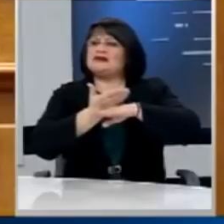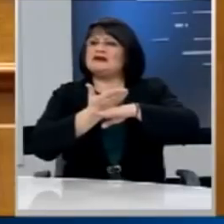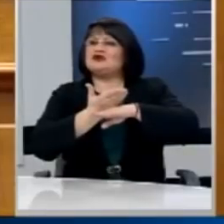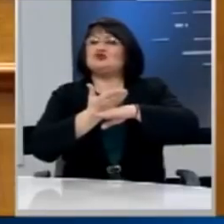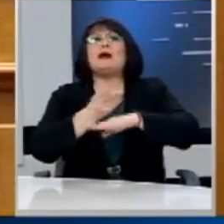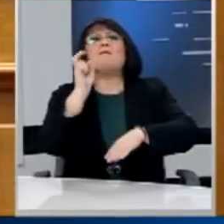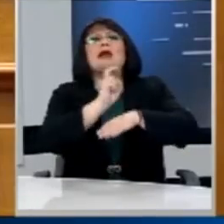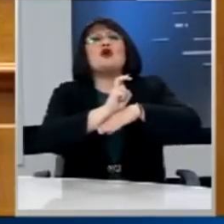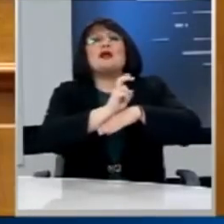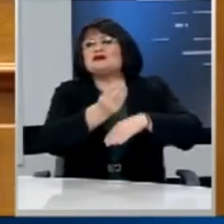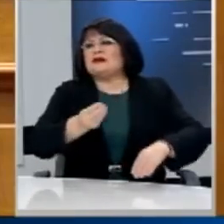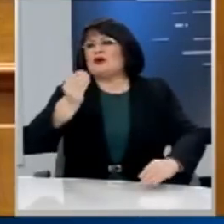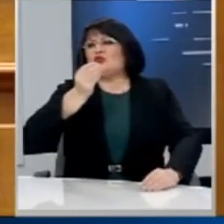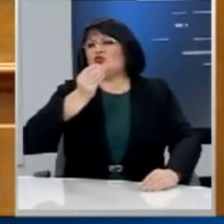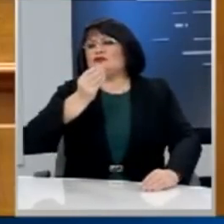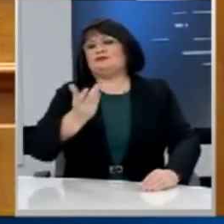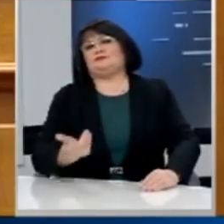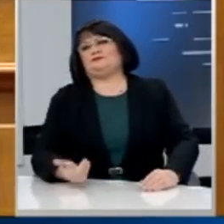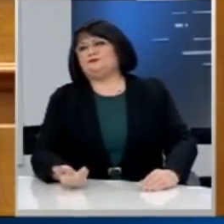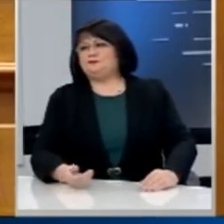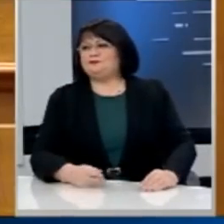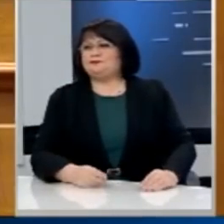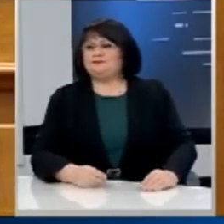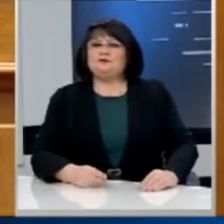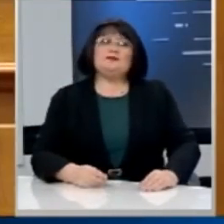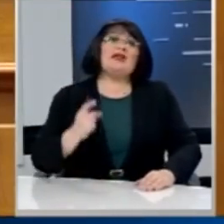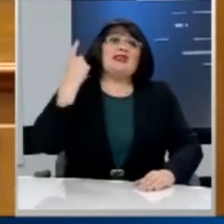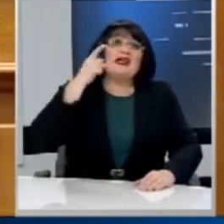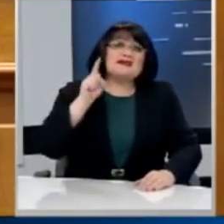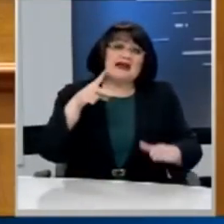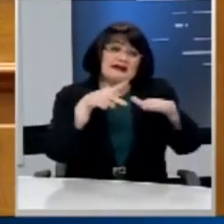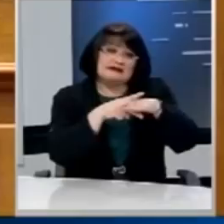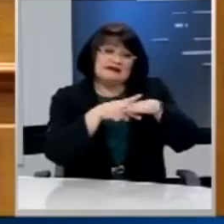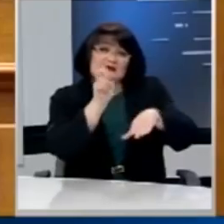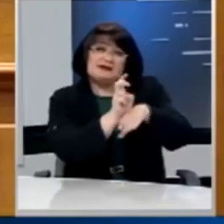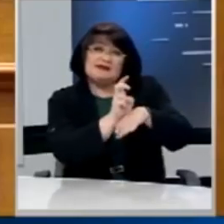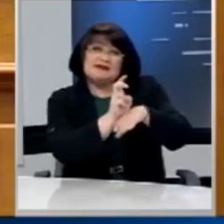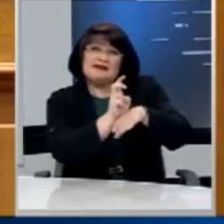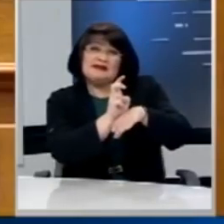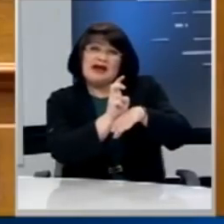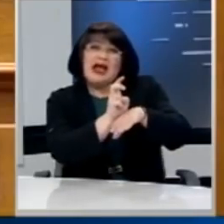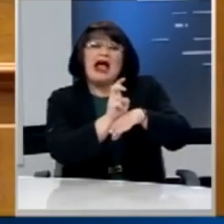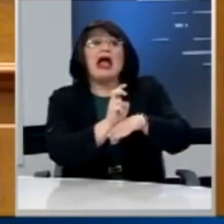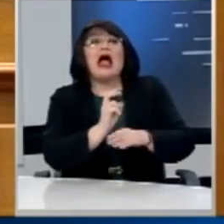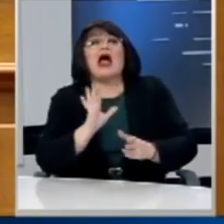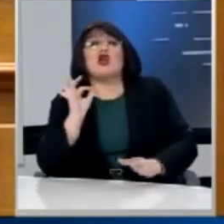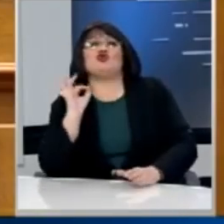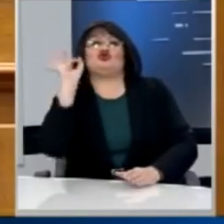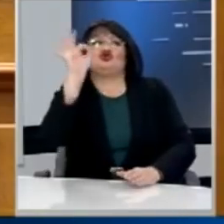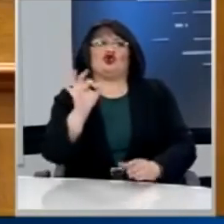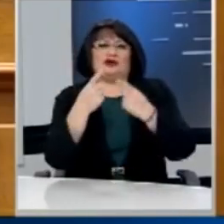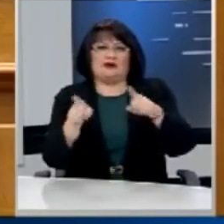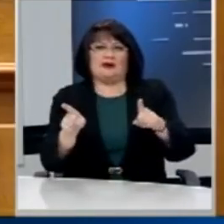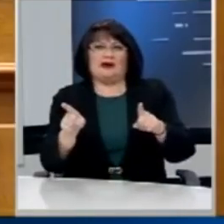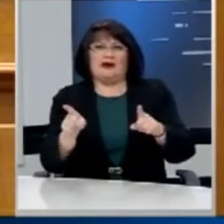μείωση των πλεονασμάτων. Λες και δεν ξέρετε ότι άλλο το ταμιακό απόθεμα και άλλο η δημοσιονομική στόχη. Γιατί δεν